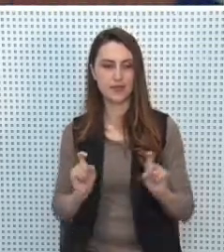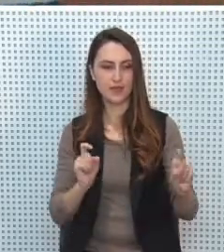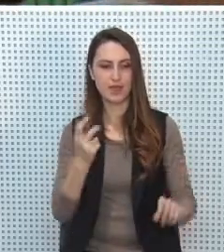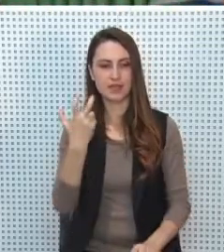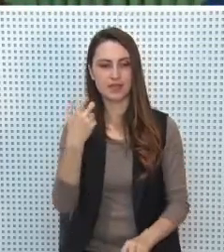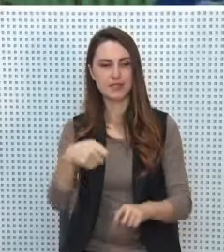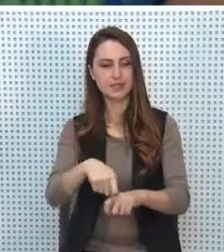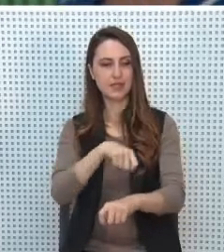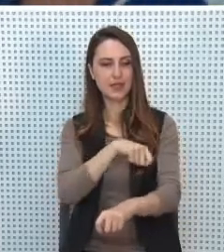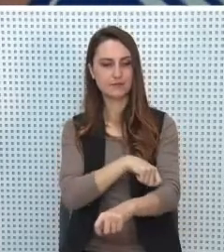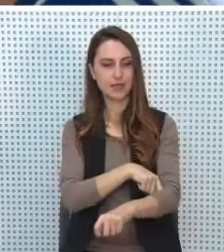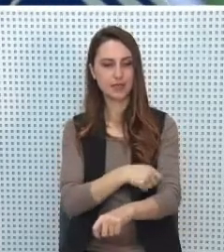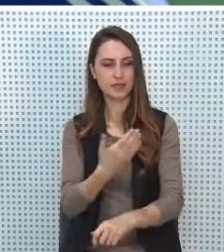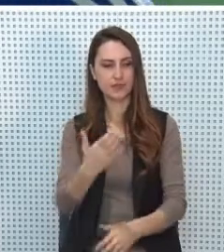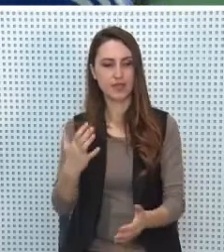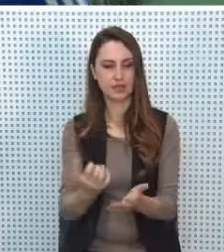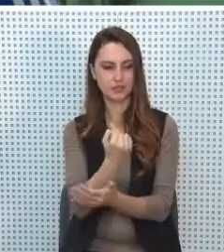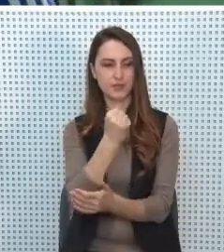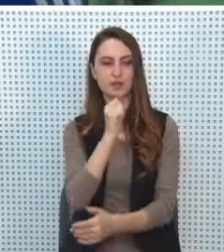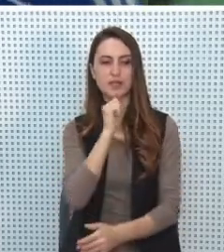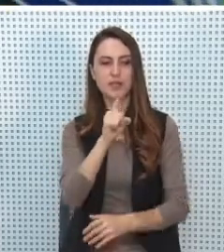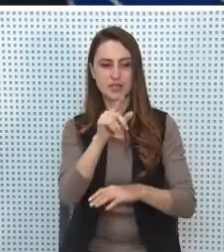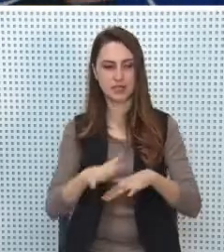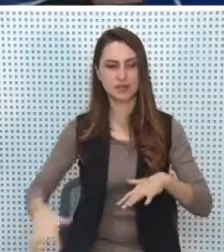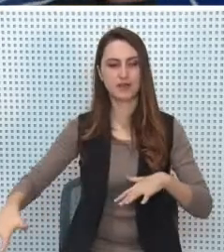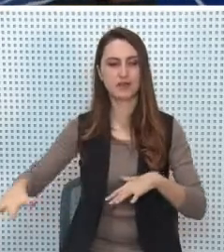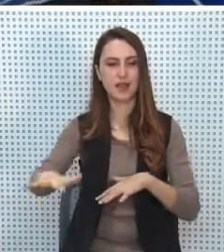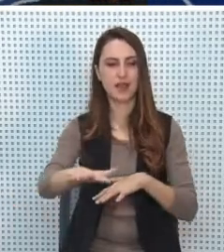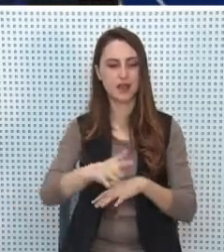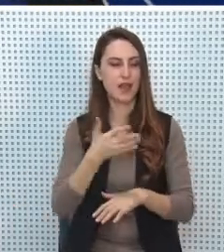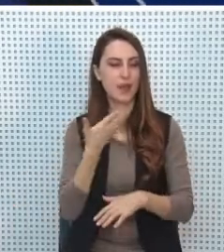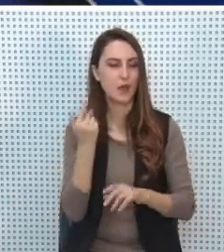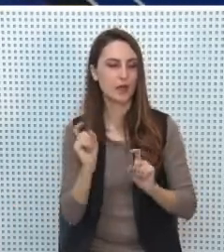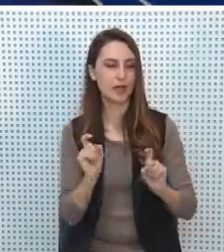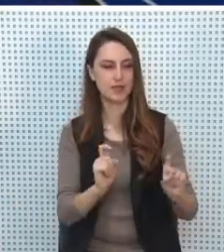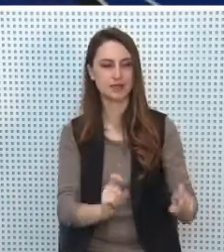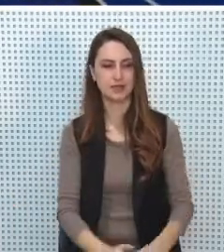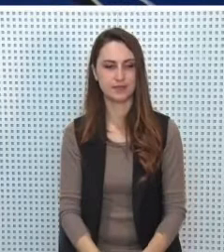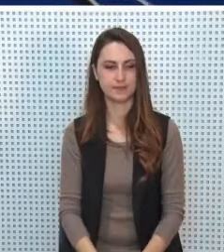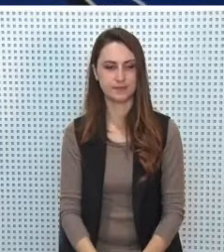метров чемпион Красноярского края по легкой атлетике. В беге на 300 метров.